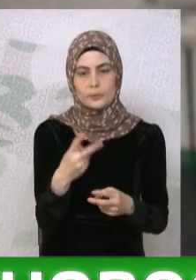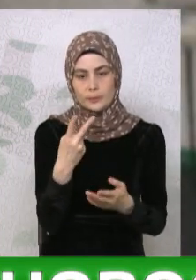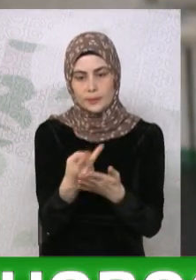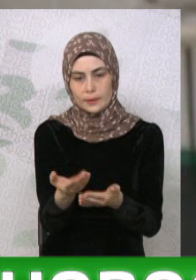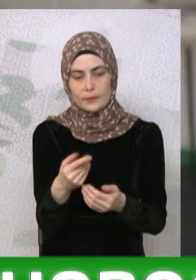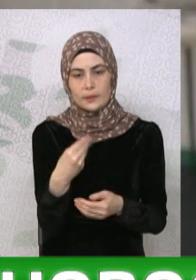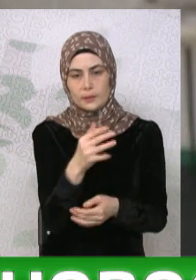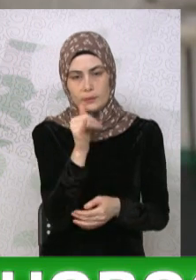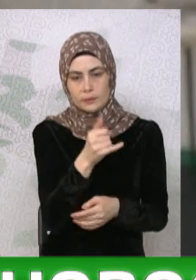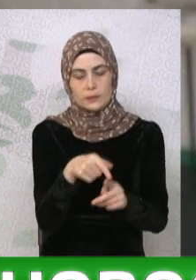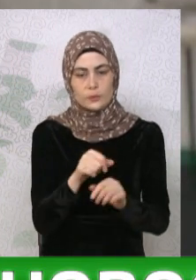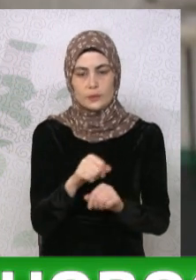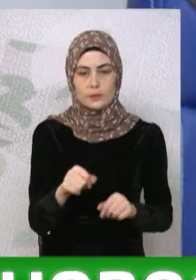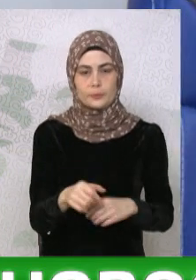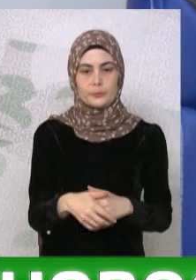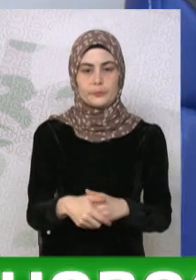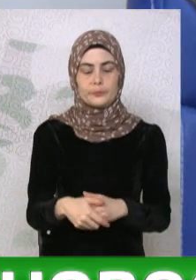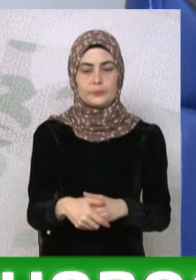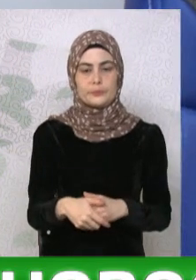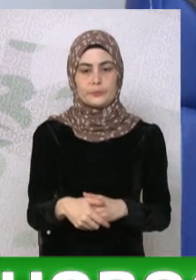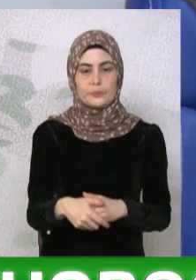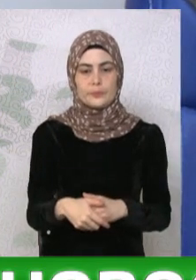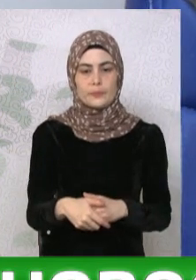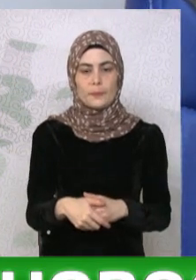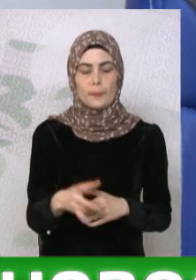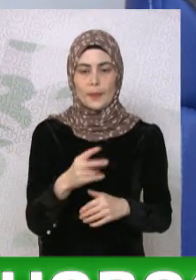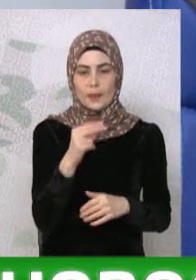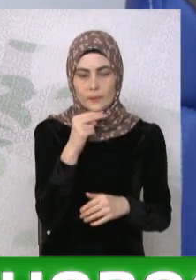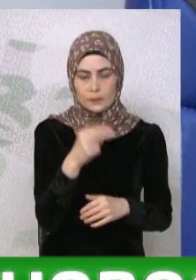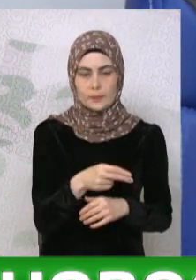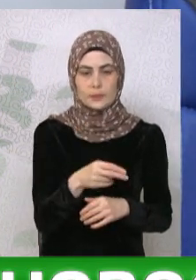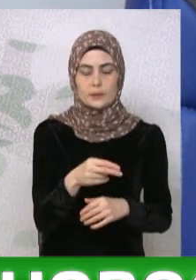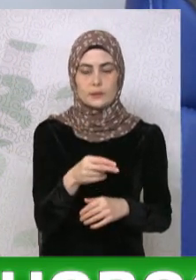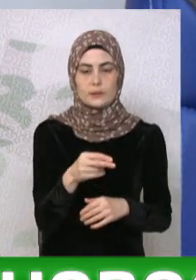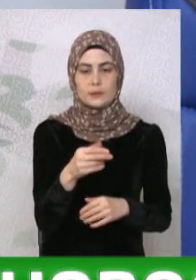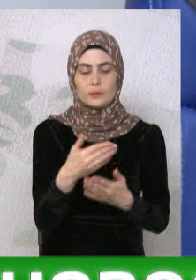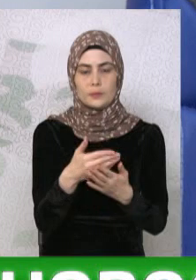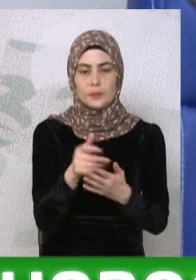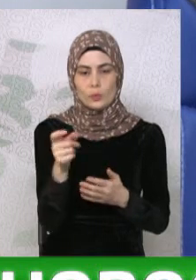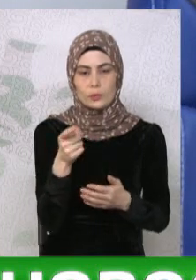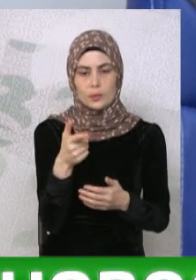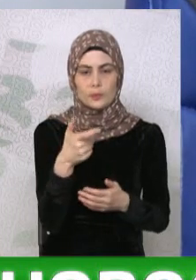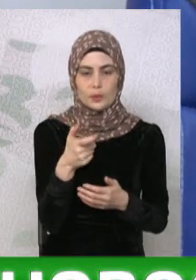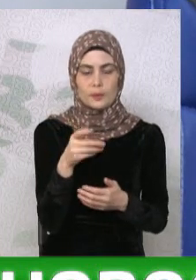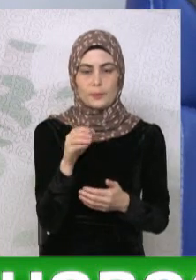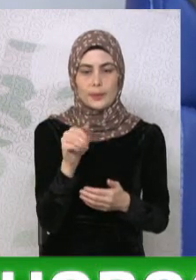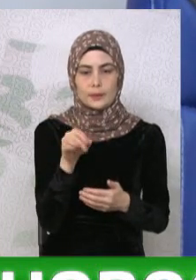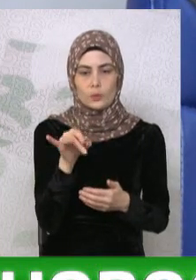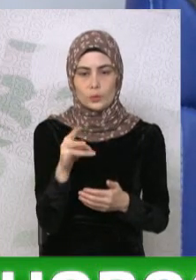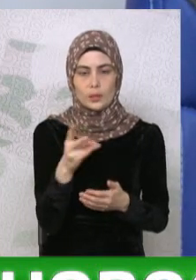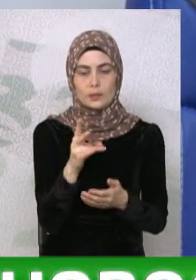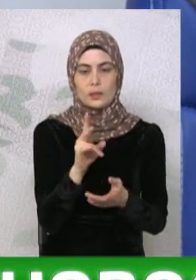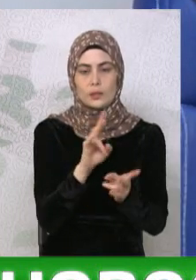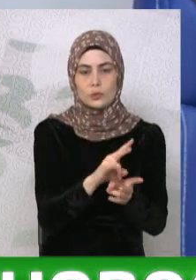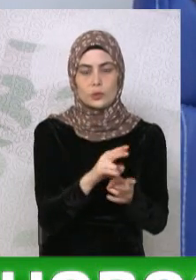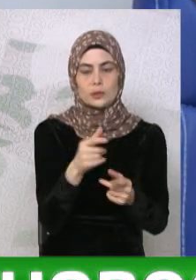обеспечить доступ к месту его хранения. Необходимо обратить внимание, что принадлежащие гражданам оружие и патроны должны храниться по месту